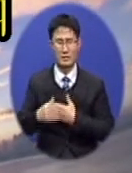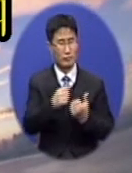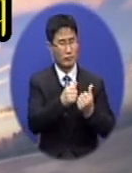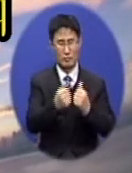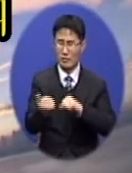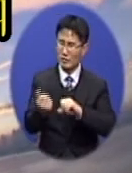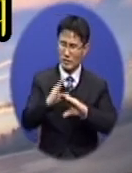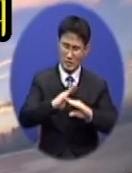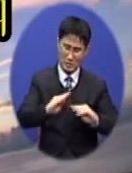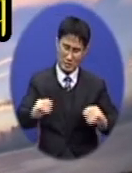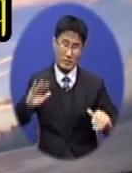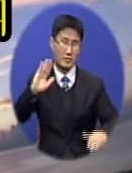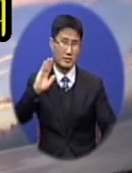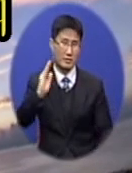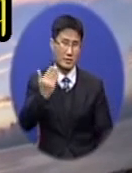이대로